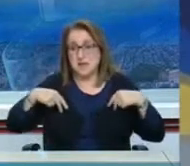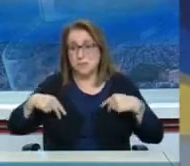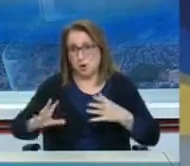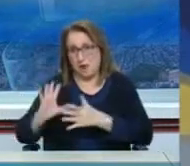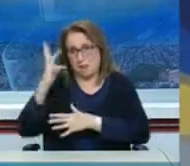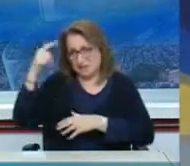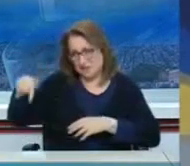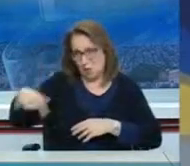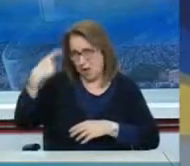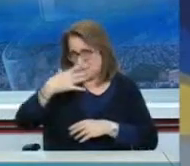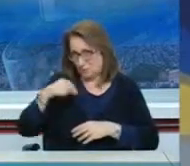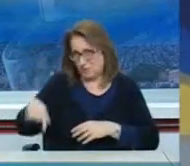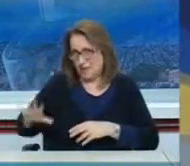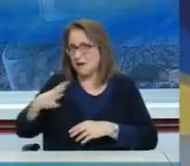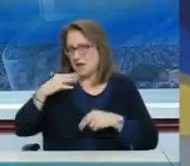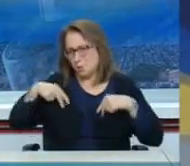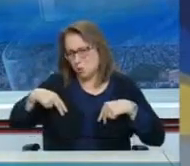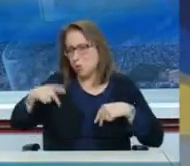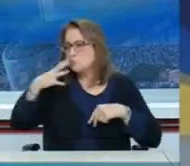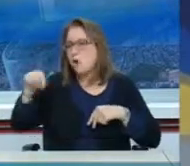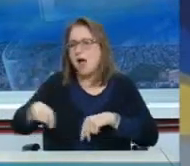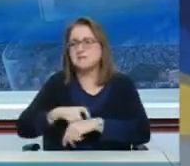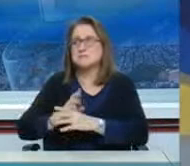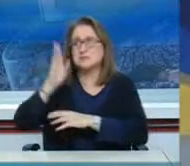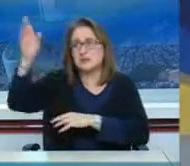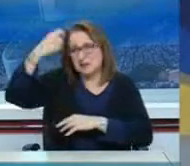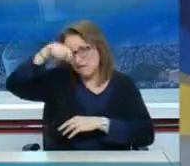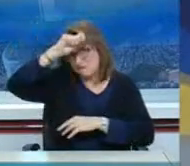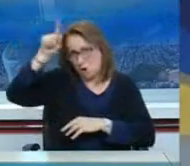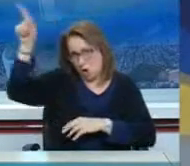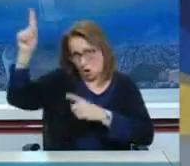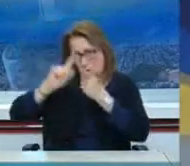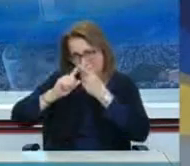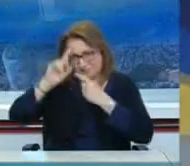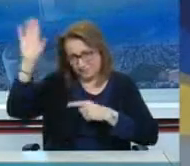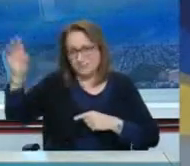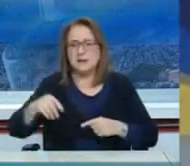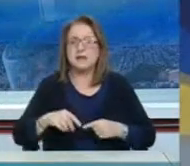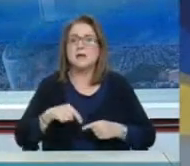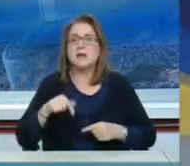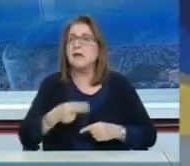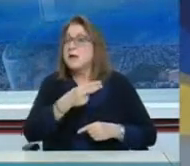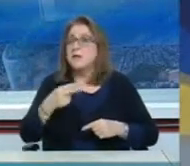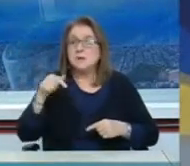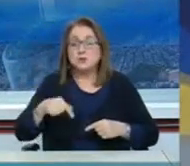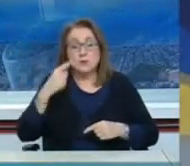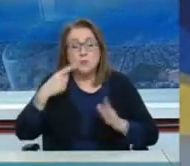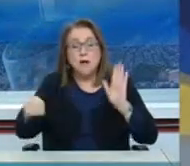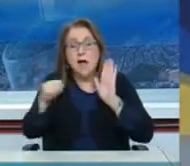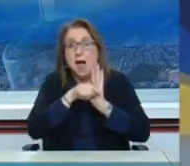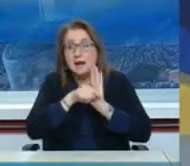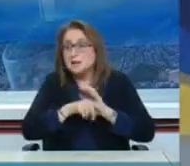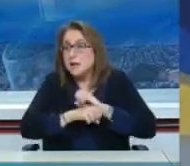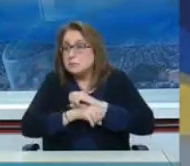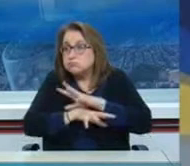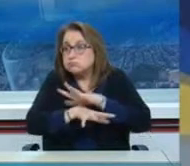Βερολίνο. Για την αντιμετώπιση των αρνητικών συνεπειών της εξάπλωσης του ιού στη μεγέθυνση